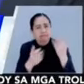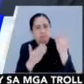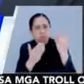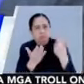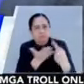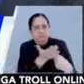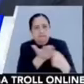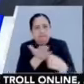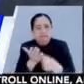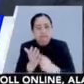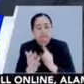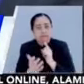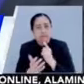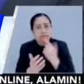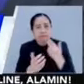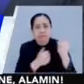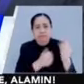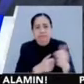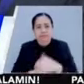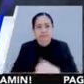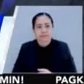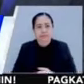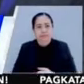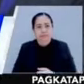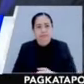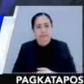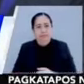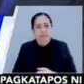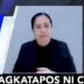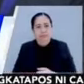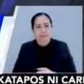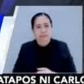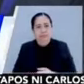we will comply. And do you see now a good faith,